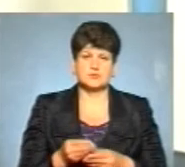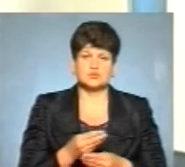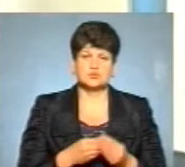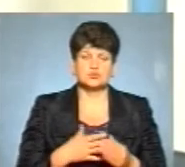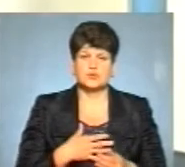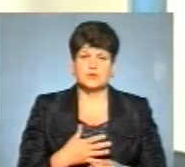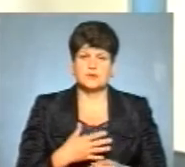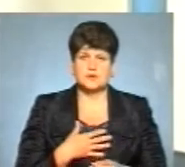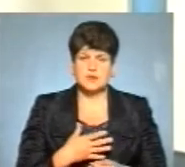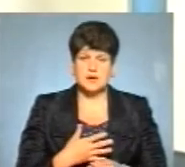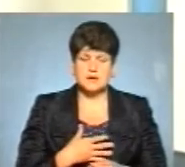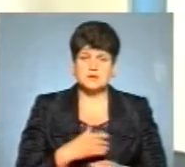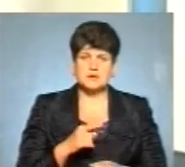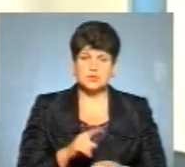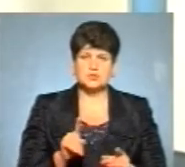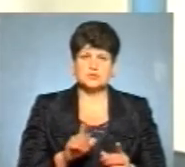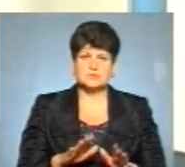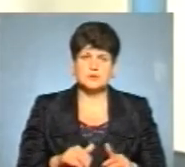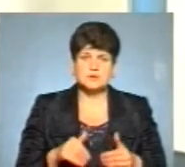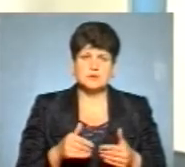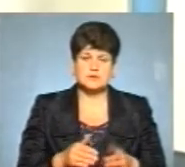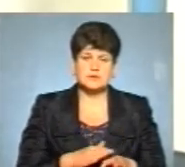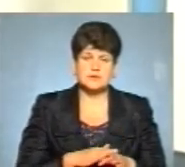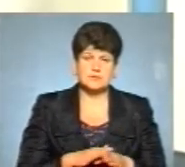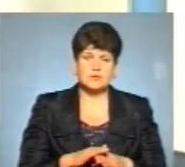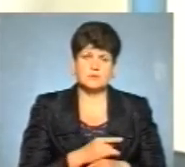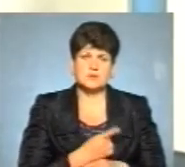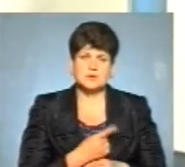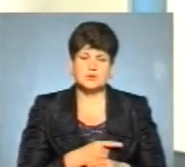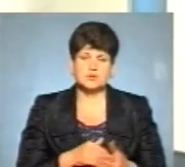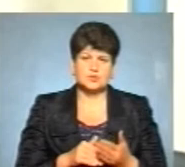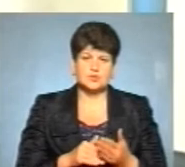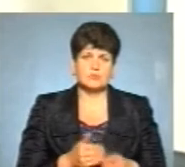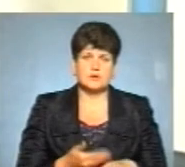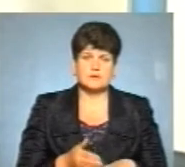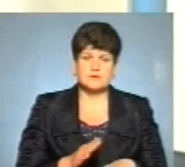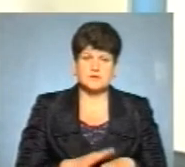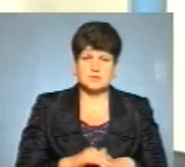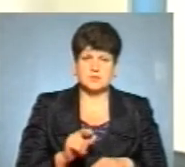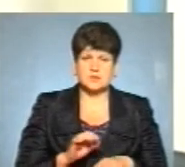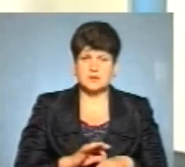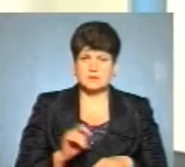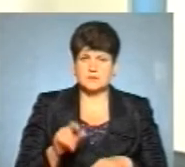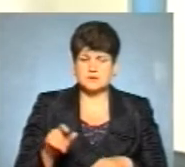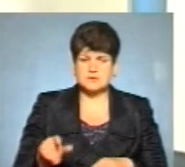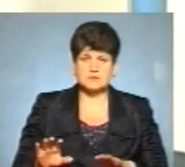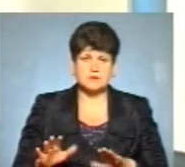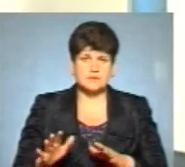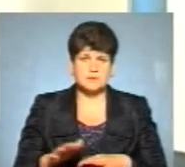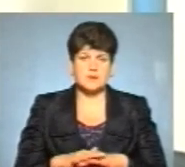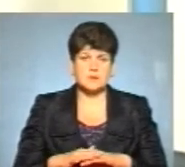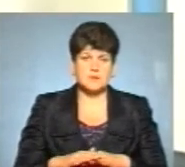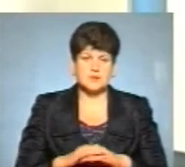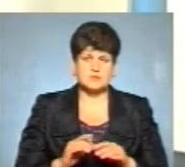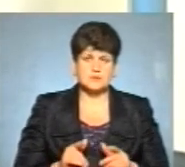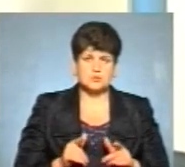щоб надавати повноцінну медичну допомогу важким пацієнтам, якщо на випадок масових